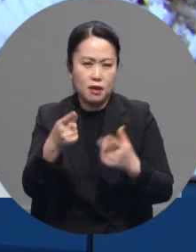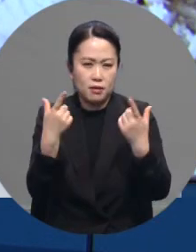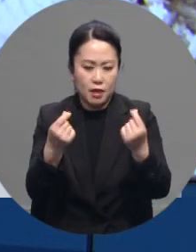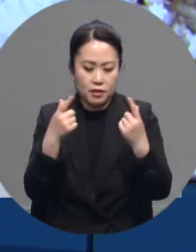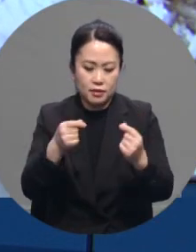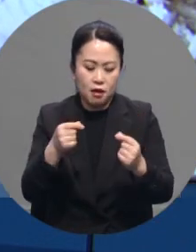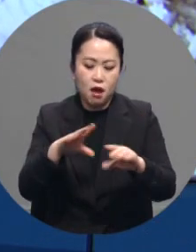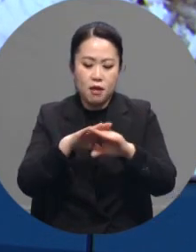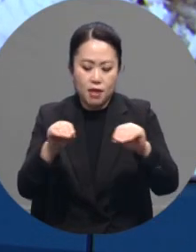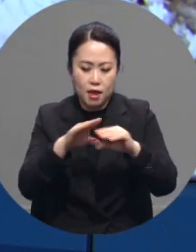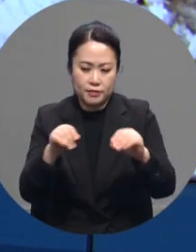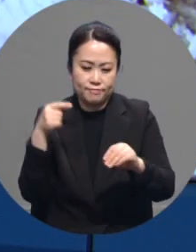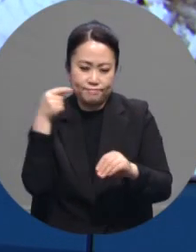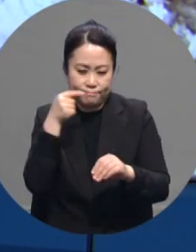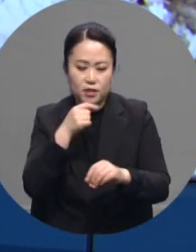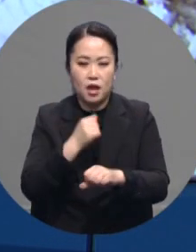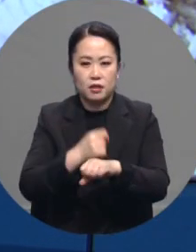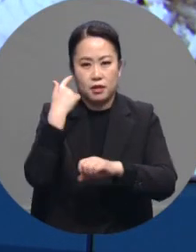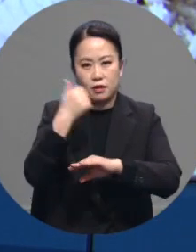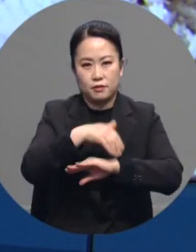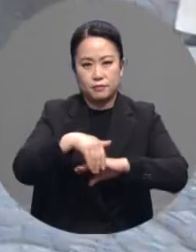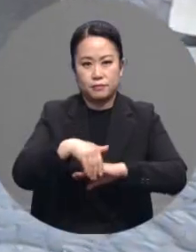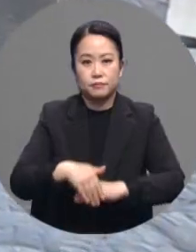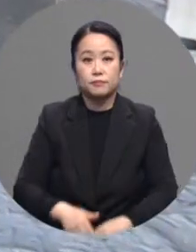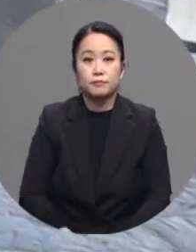방침입니다. 현지호 기자입니다.